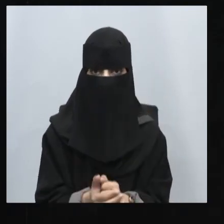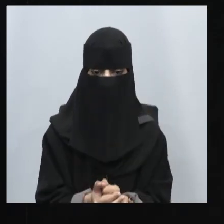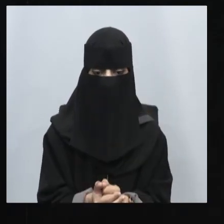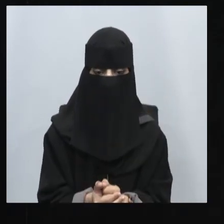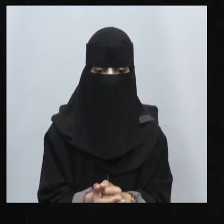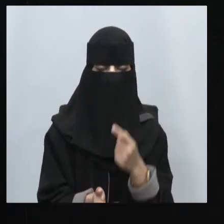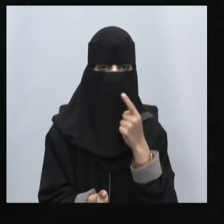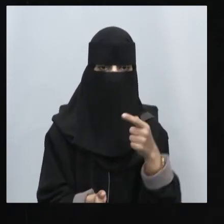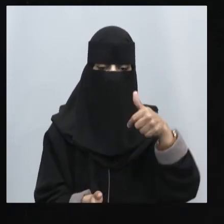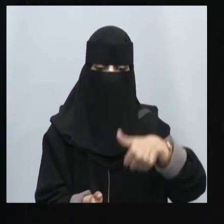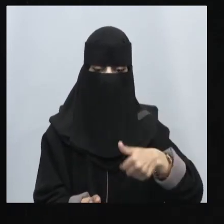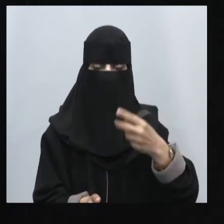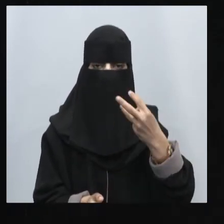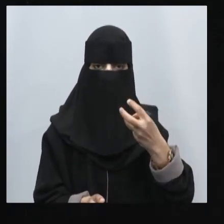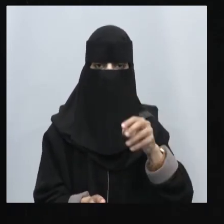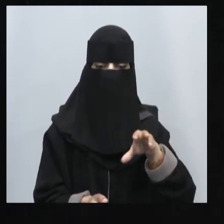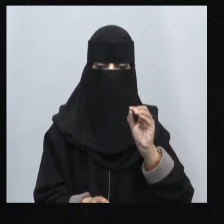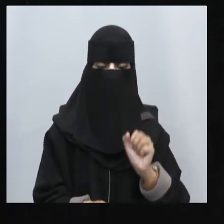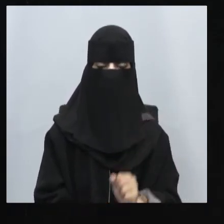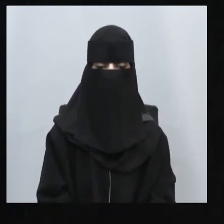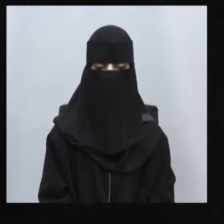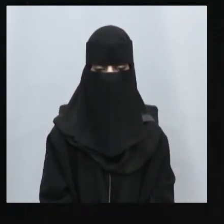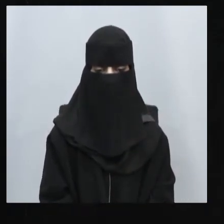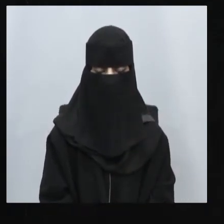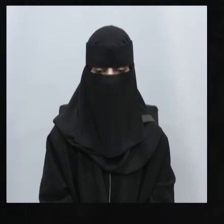سنه 136 للهجره